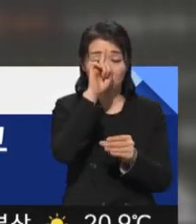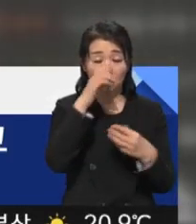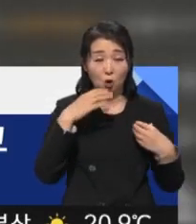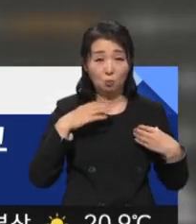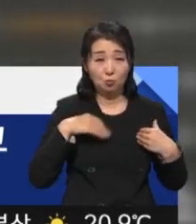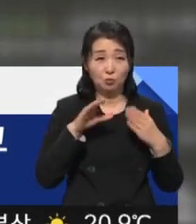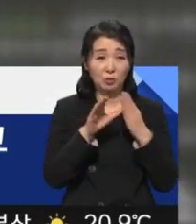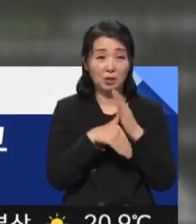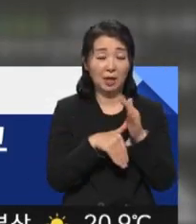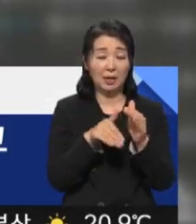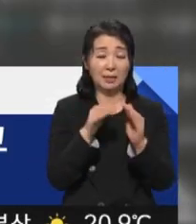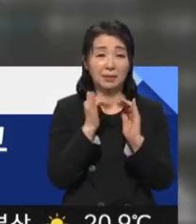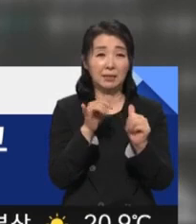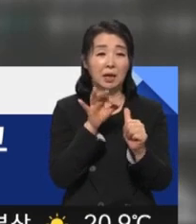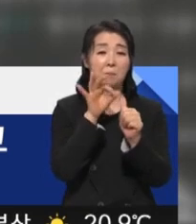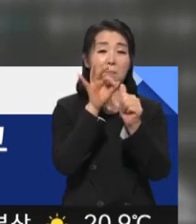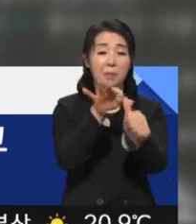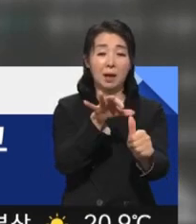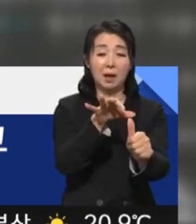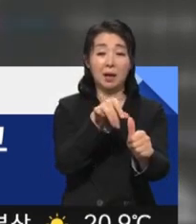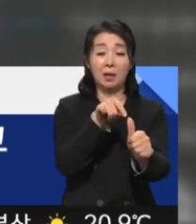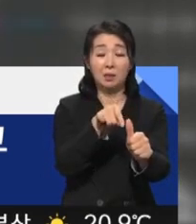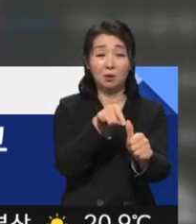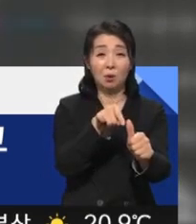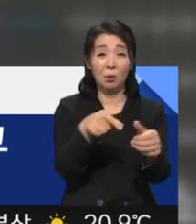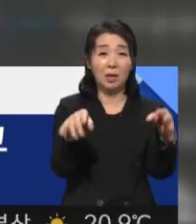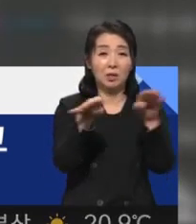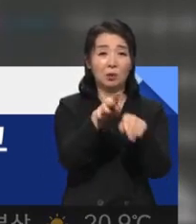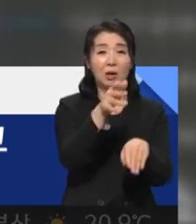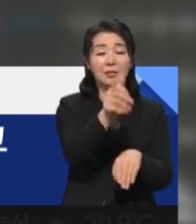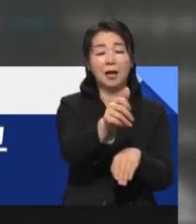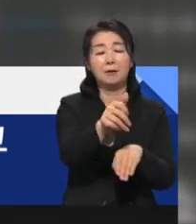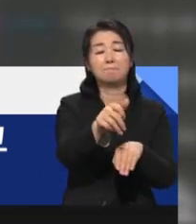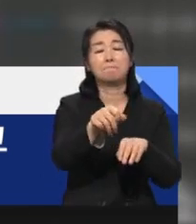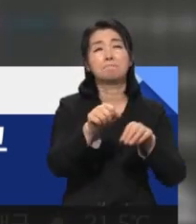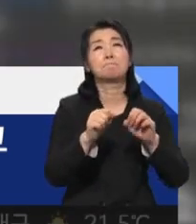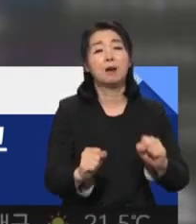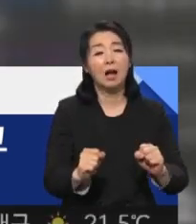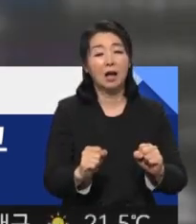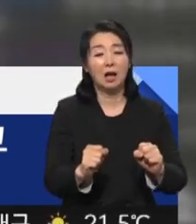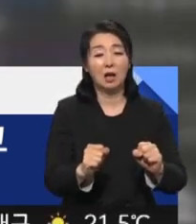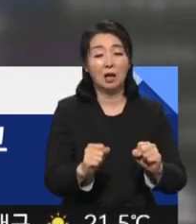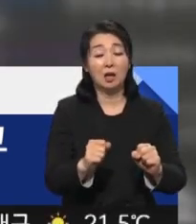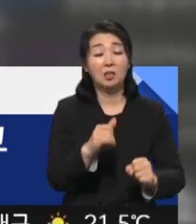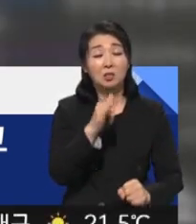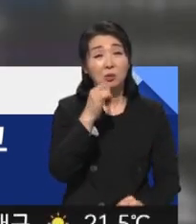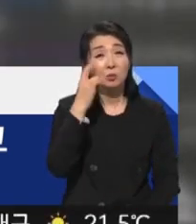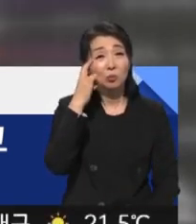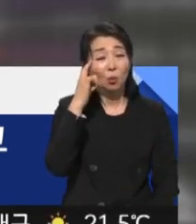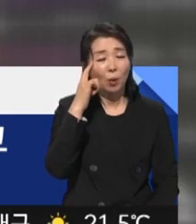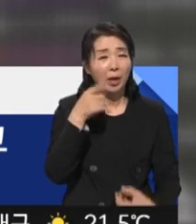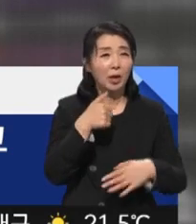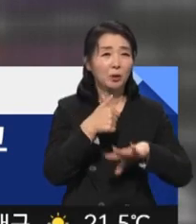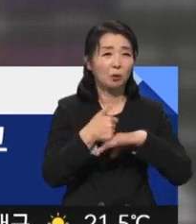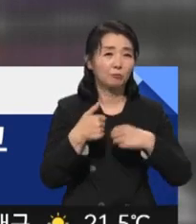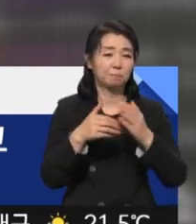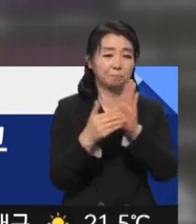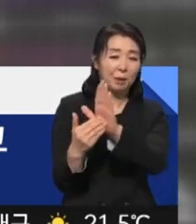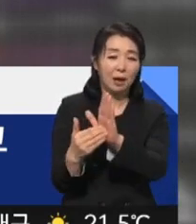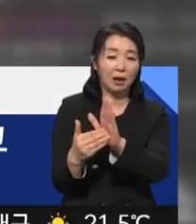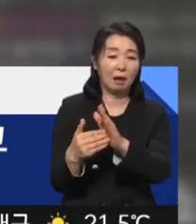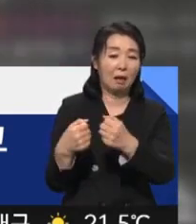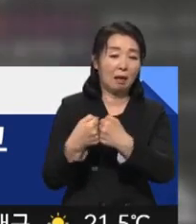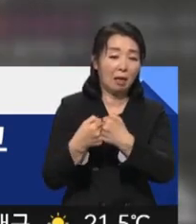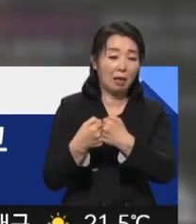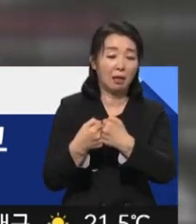임명된 많은 분들이 아직도 예. 기관장을 차지하고 있는 이유가 이런 진취전을